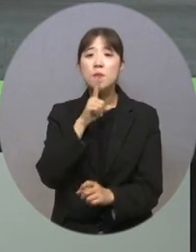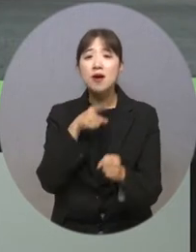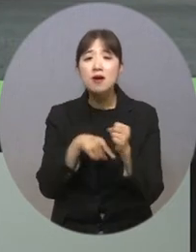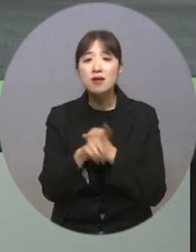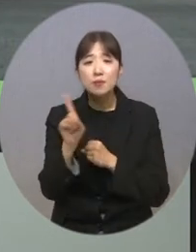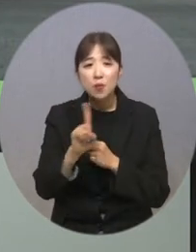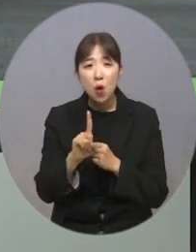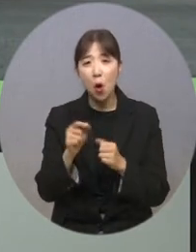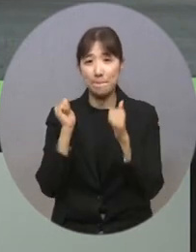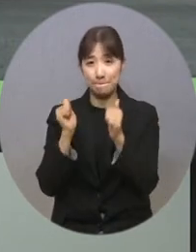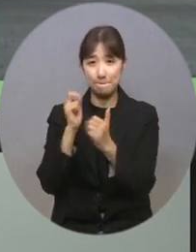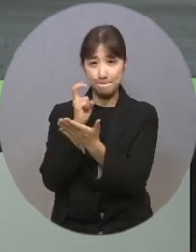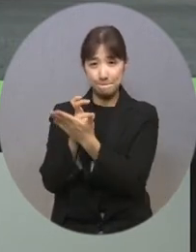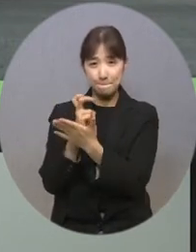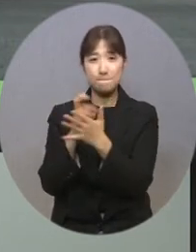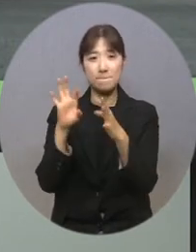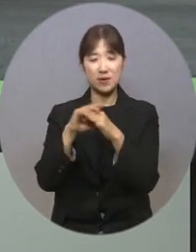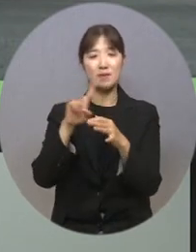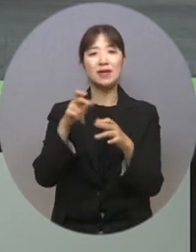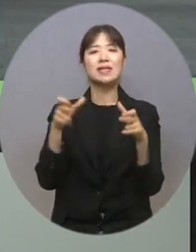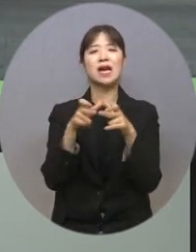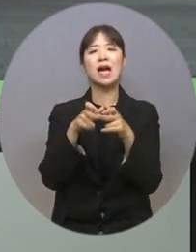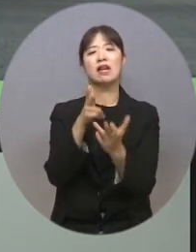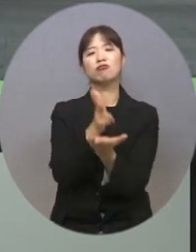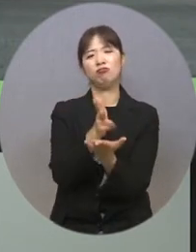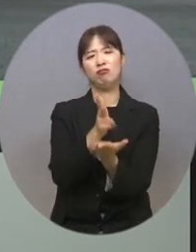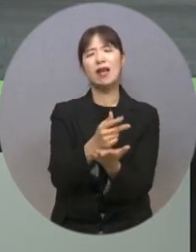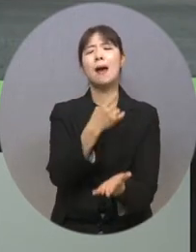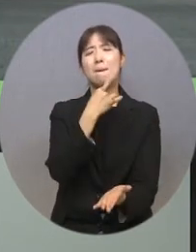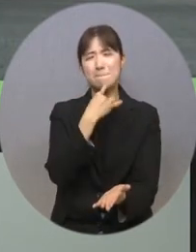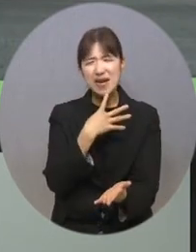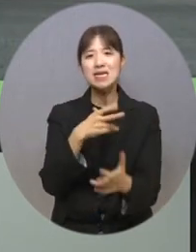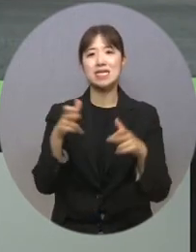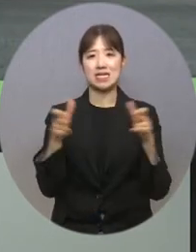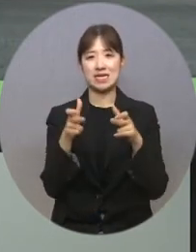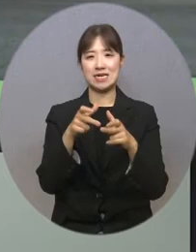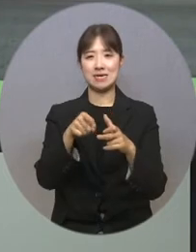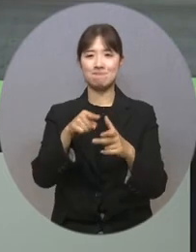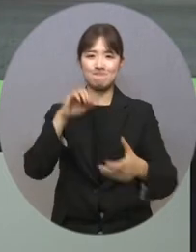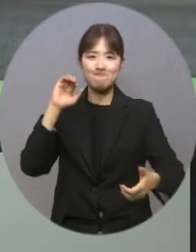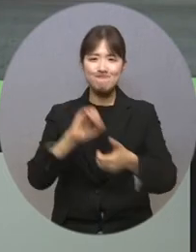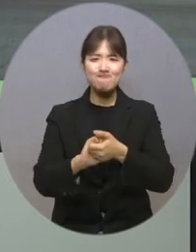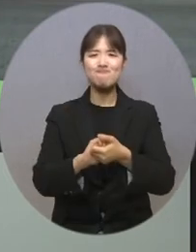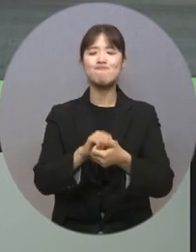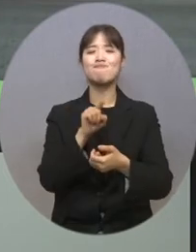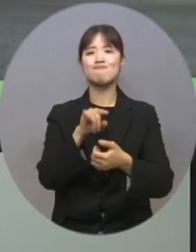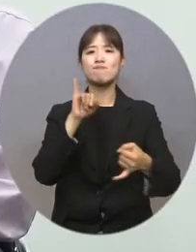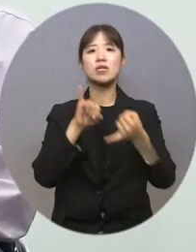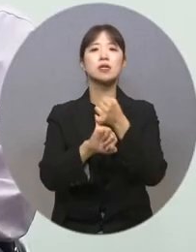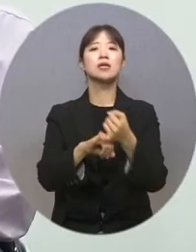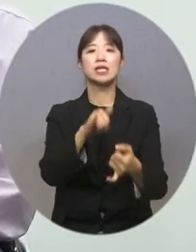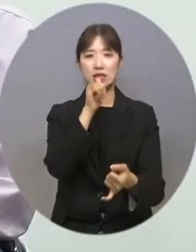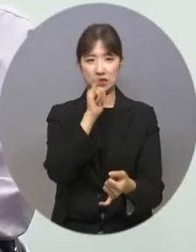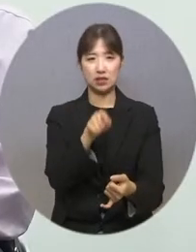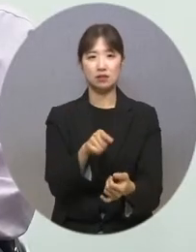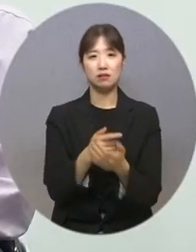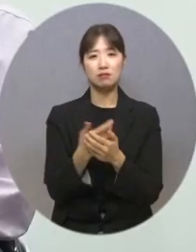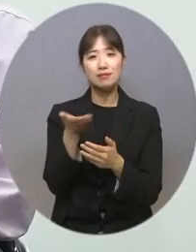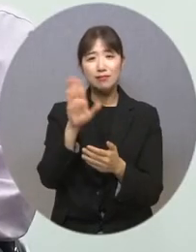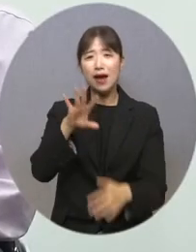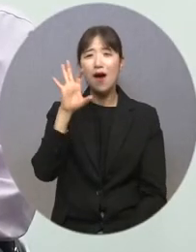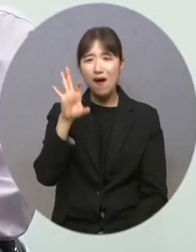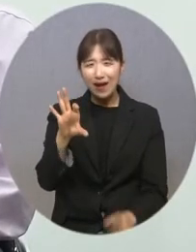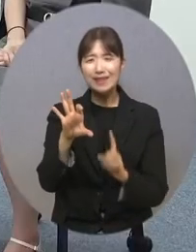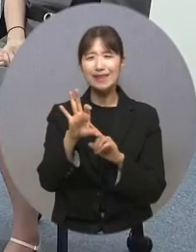법적으로 어 장애 주차장 만 일단 장애인 저녁으로 저희가 알고 있는 거죠 화장실 같은 경우는 이제